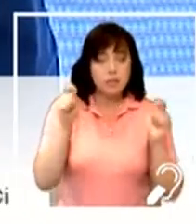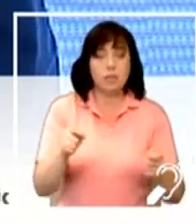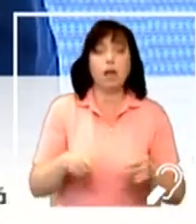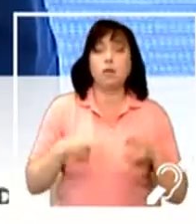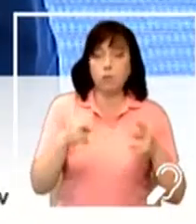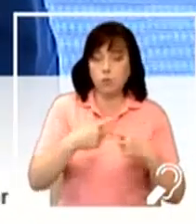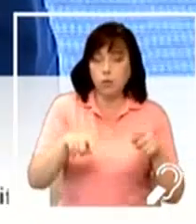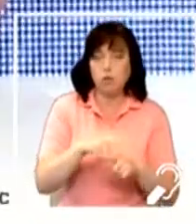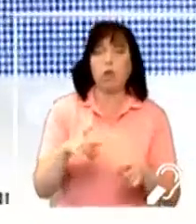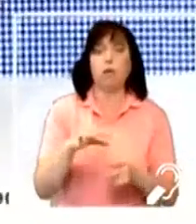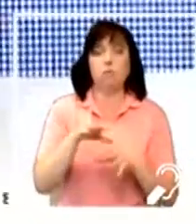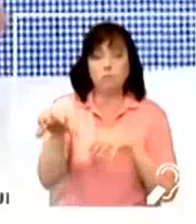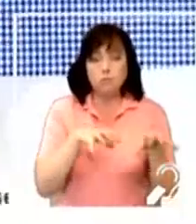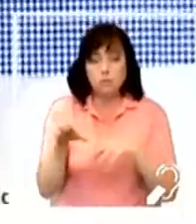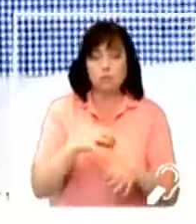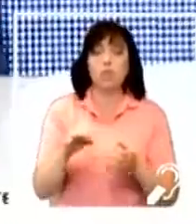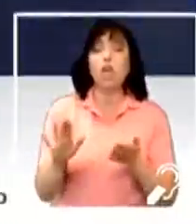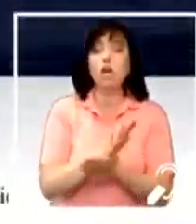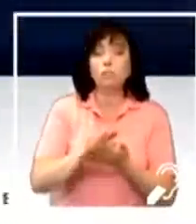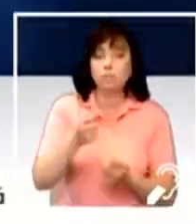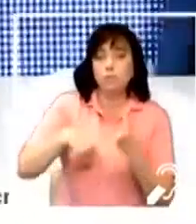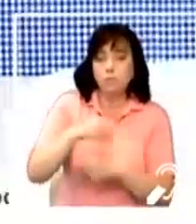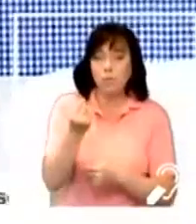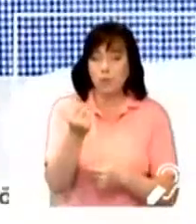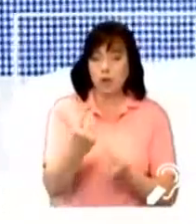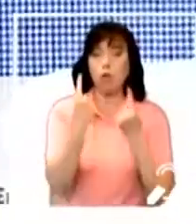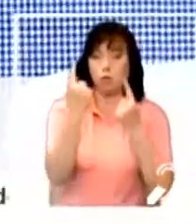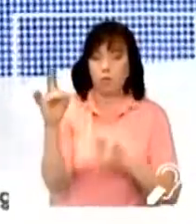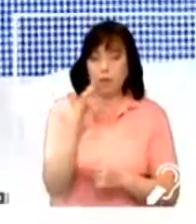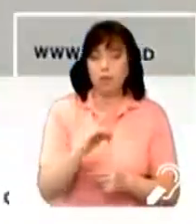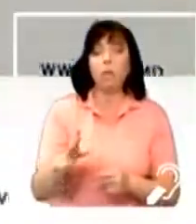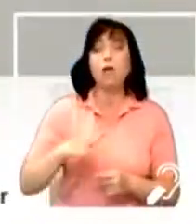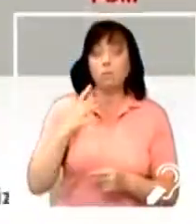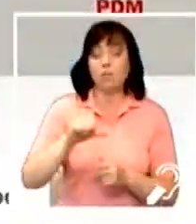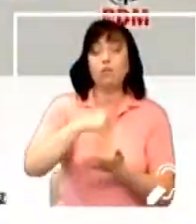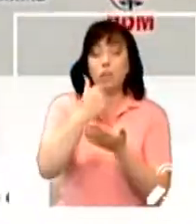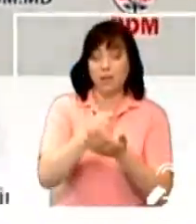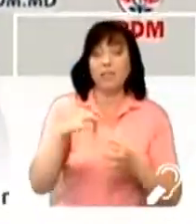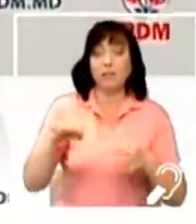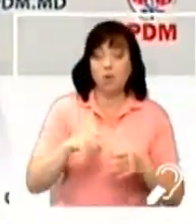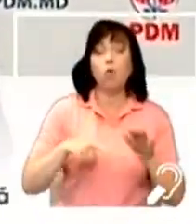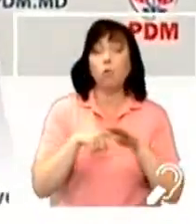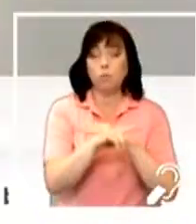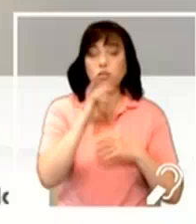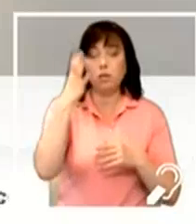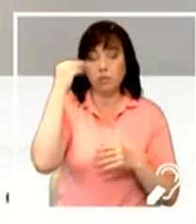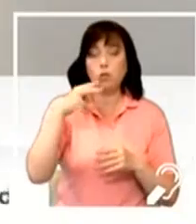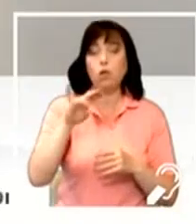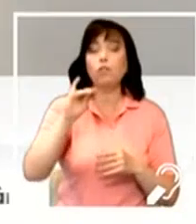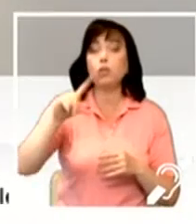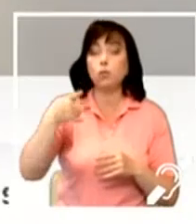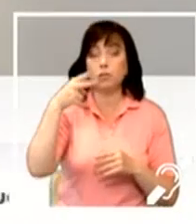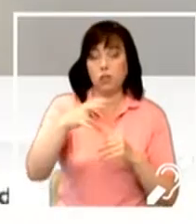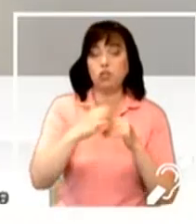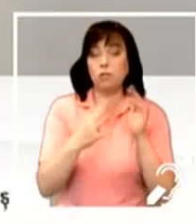criminale, escrocherie și spălare de bani în proporții deosebit de mari. Fostul lider democrat a plecat din Republica Moldova în iunie 2019, după